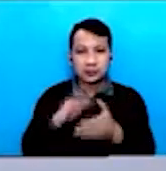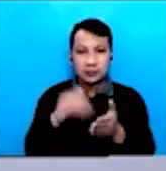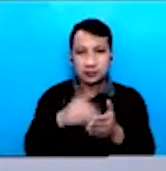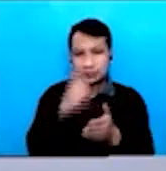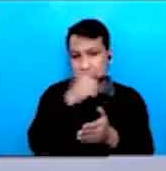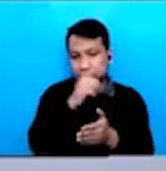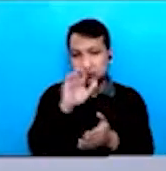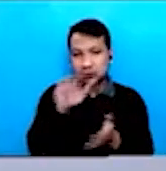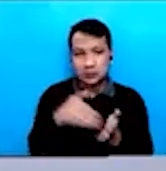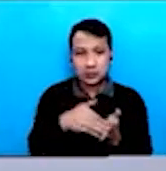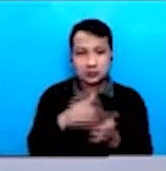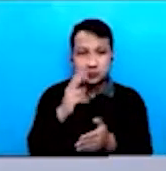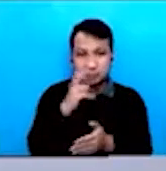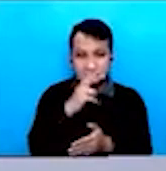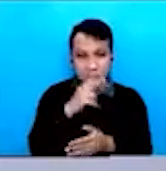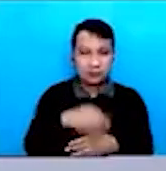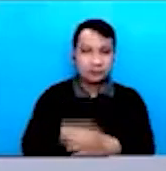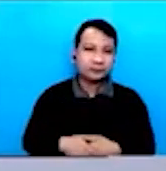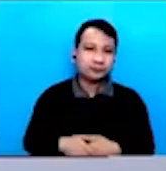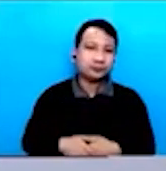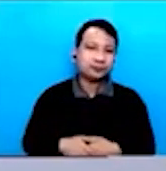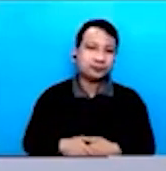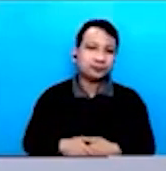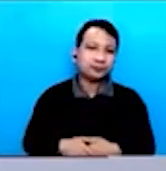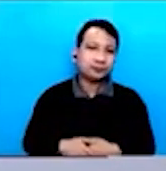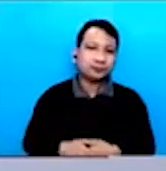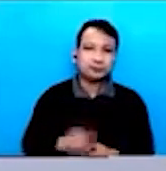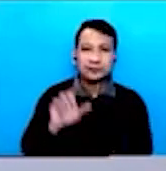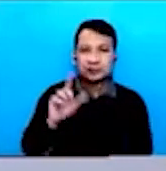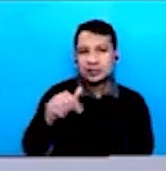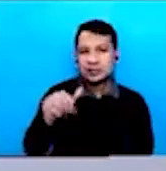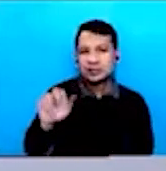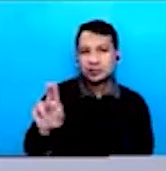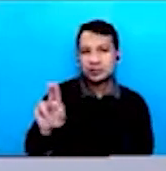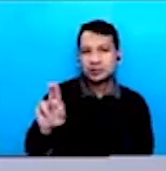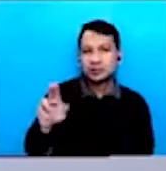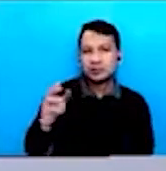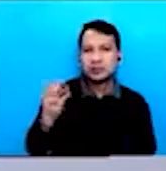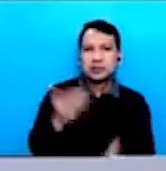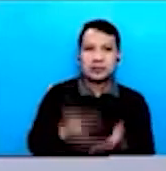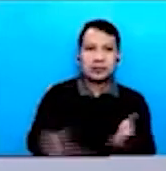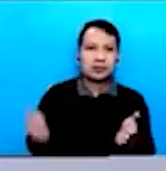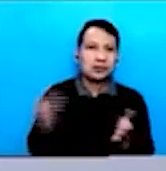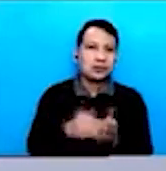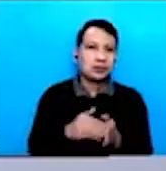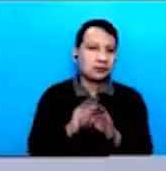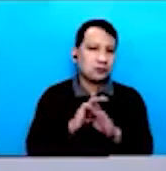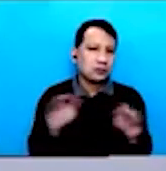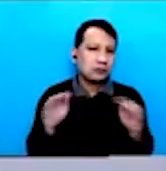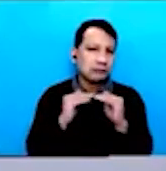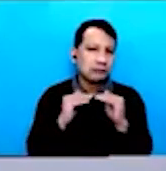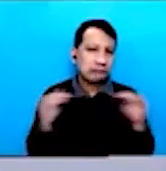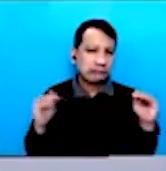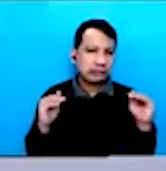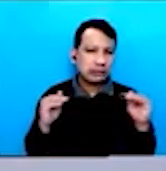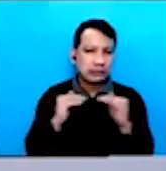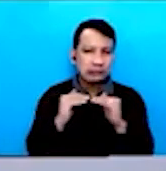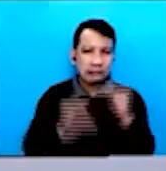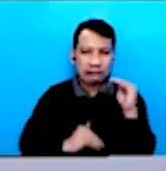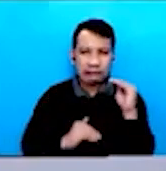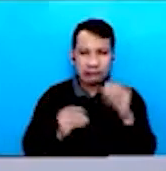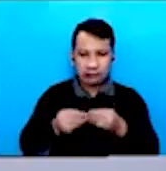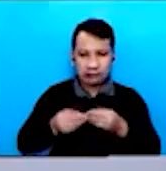Visayas. Ilang local officials na ang paulit-ulit na nagsasabing hindi patas ang distribution ng bakuna sa mga